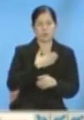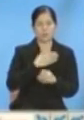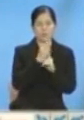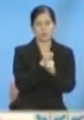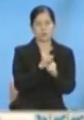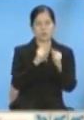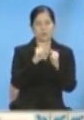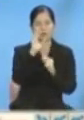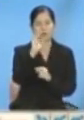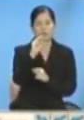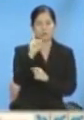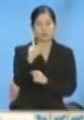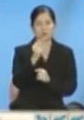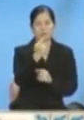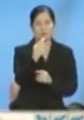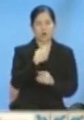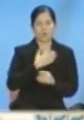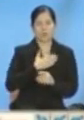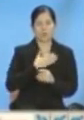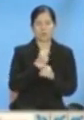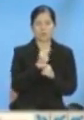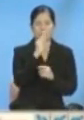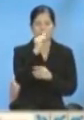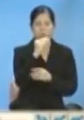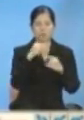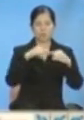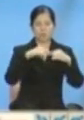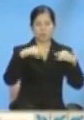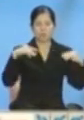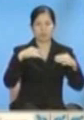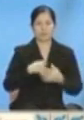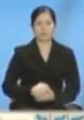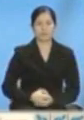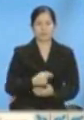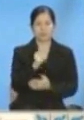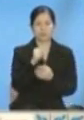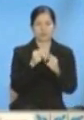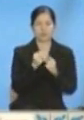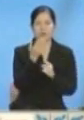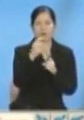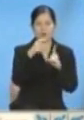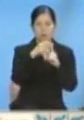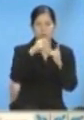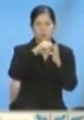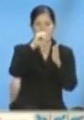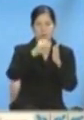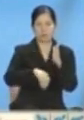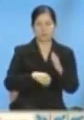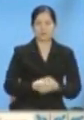61ว่าผมไม่อยู่กับร่องกับรอยและพูดไม่มีสาระท่านต้องถอนคำพูดนี้ก่อนครับ